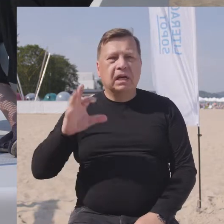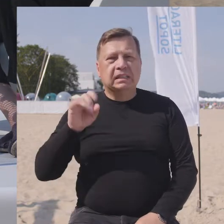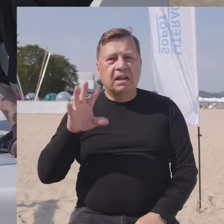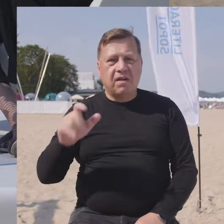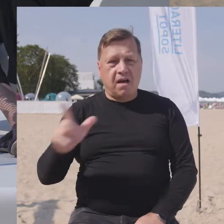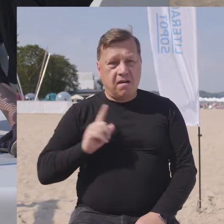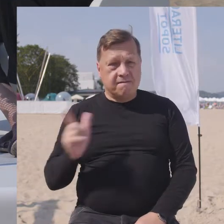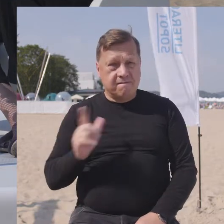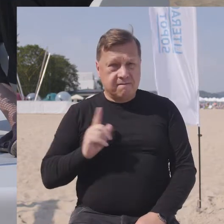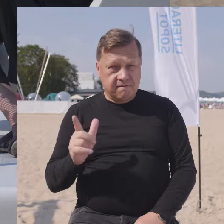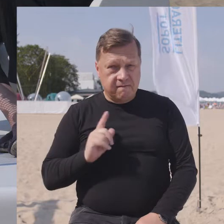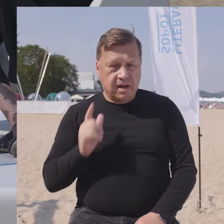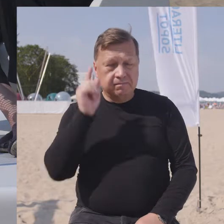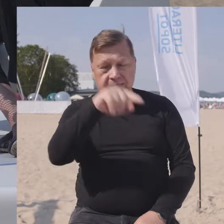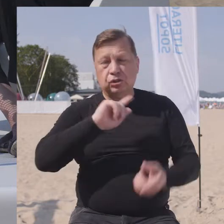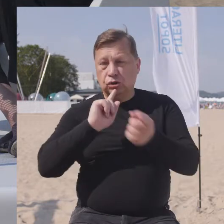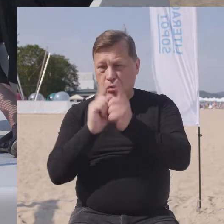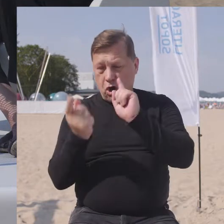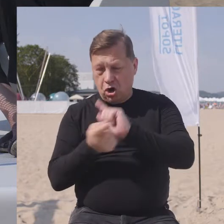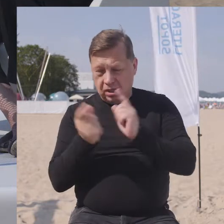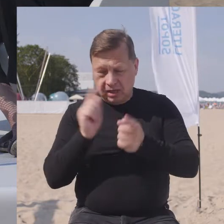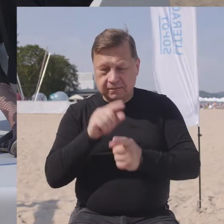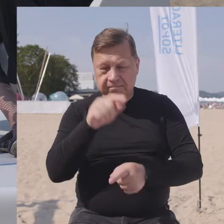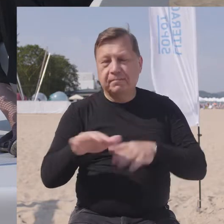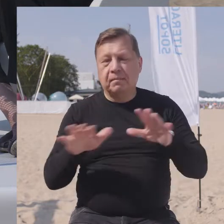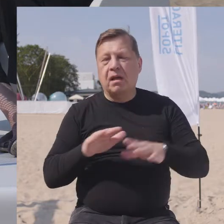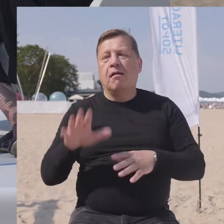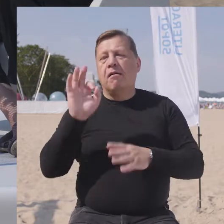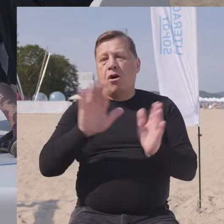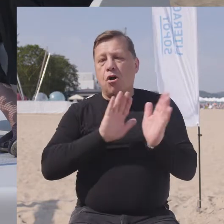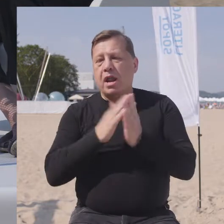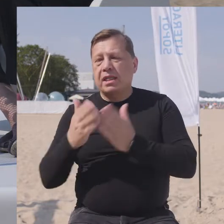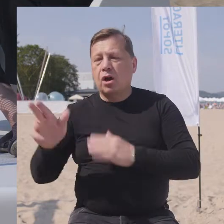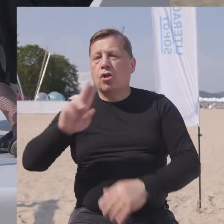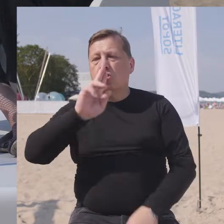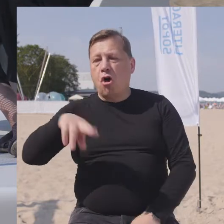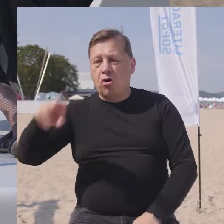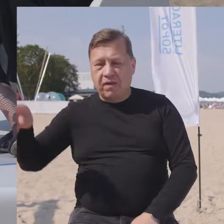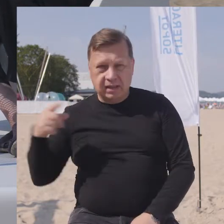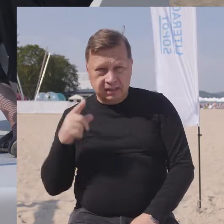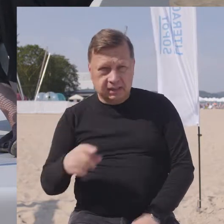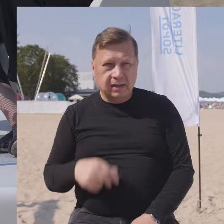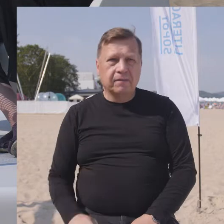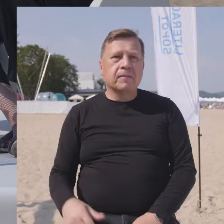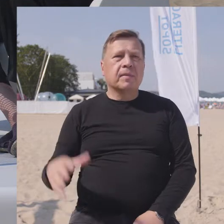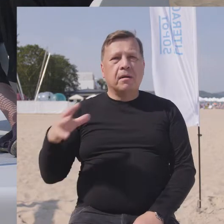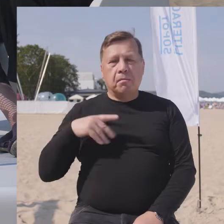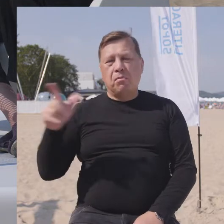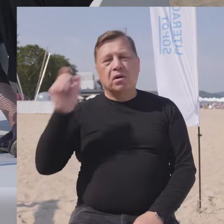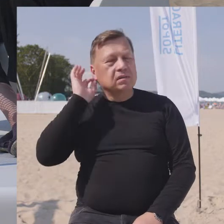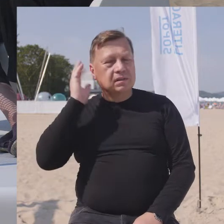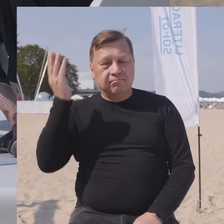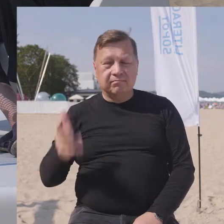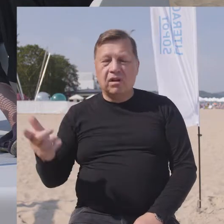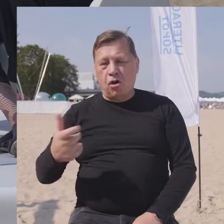udział w jednym ze spotkań poświęconym akurat literaturze norweskiej, bo Norwegia była gościem honorowym, ale